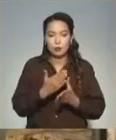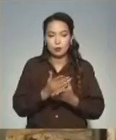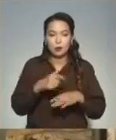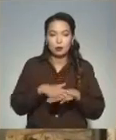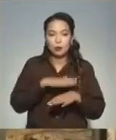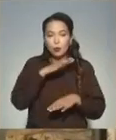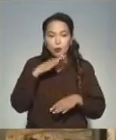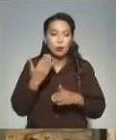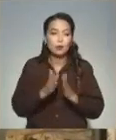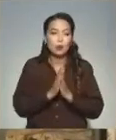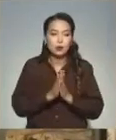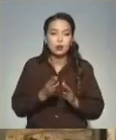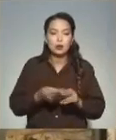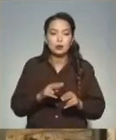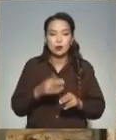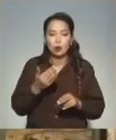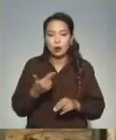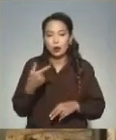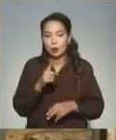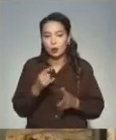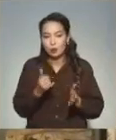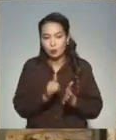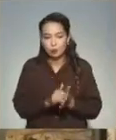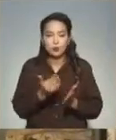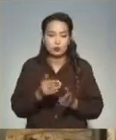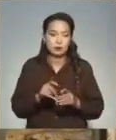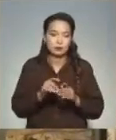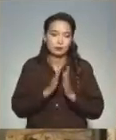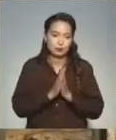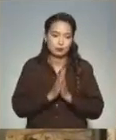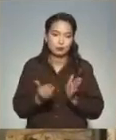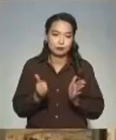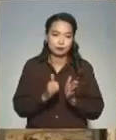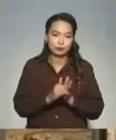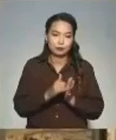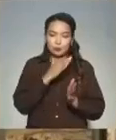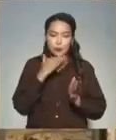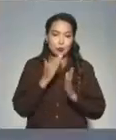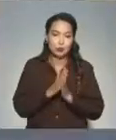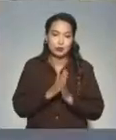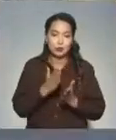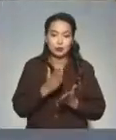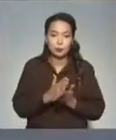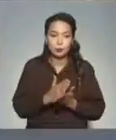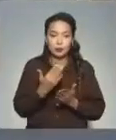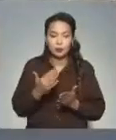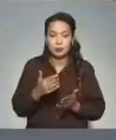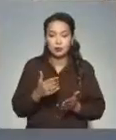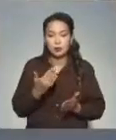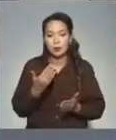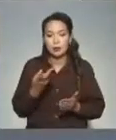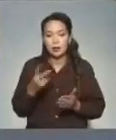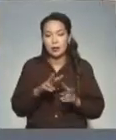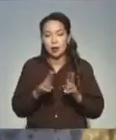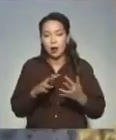көбісінің сұрап жатқаны осы көгілдір отынды ақыр күзге дейін қосып берсе деген өтініші бар. Іргесі ажырамаған екі ауылды